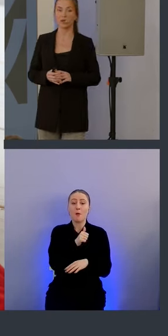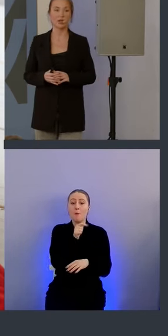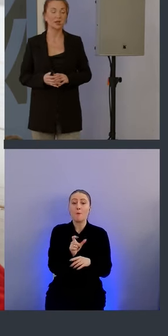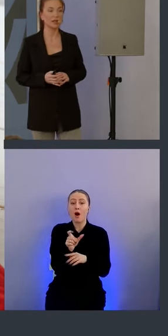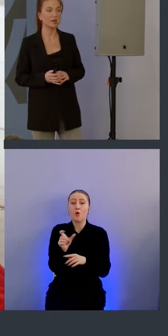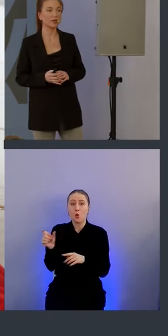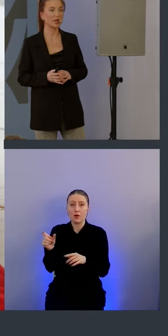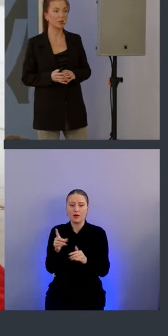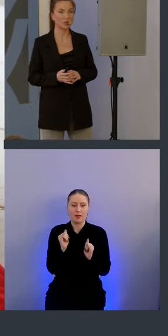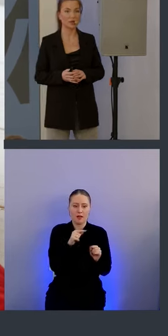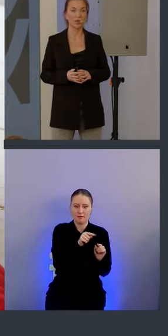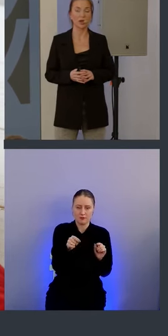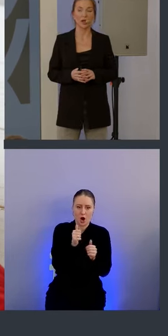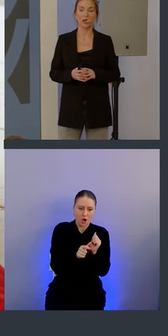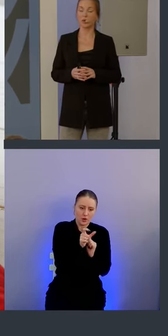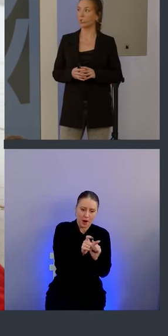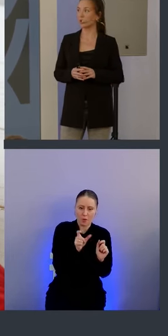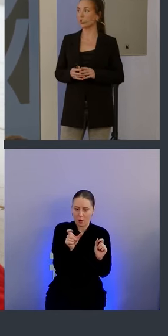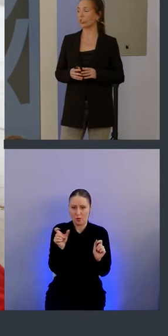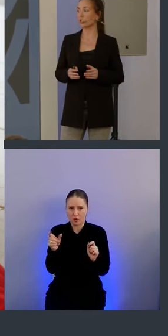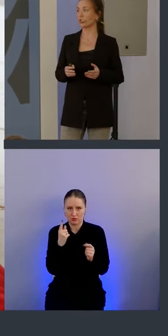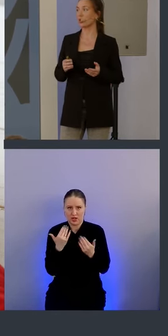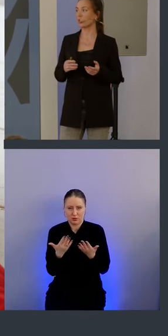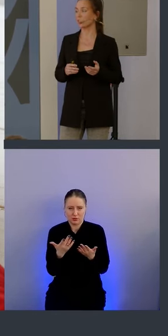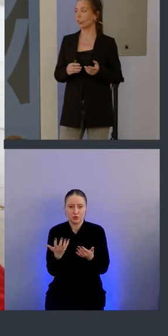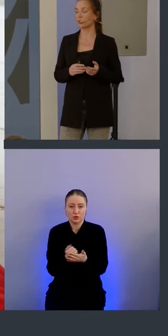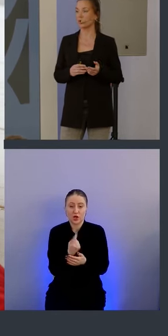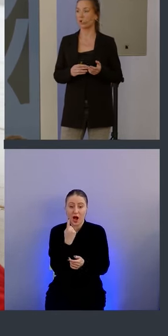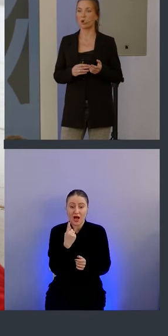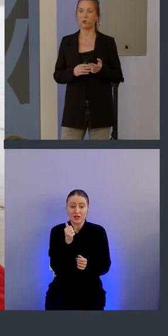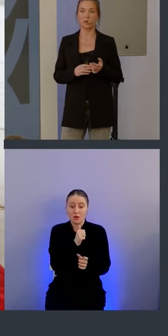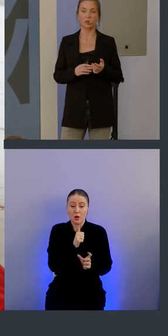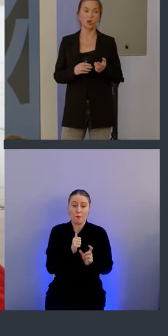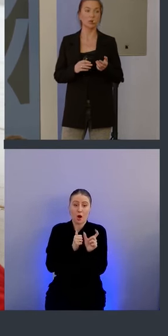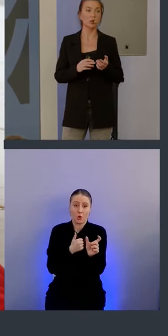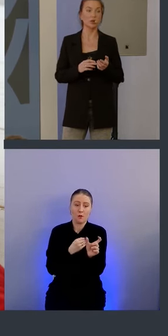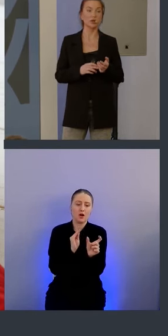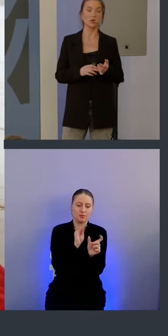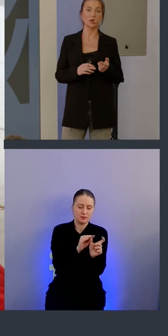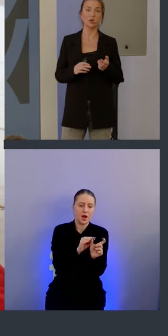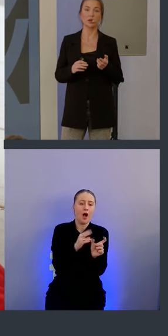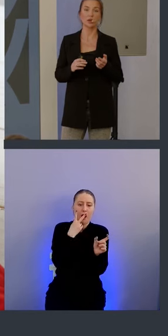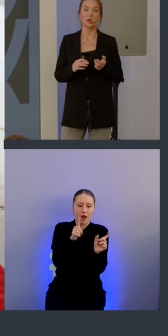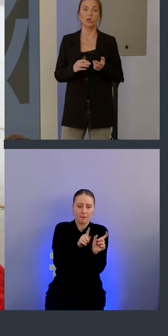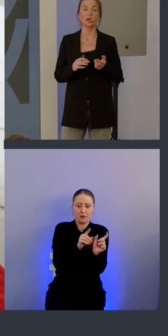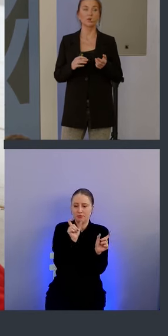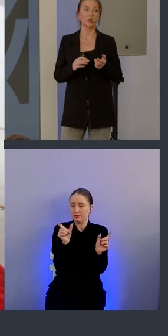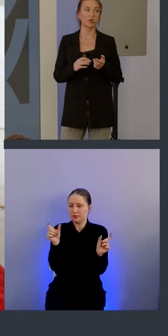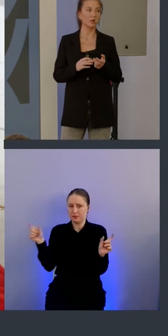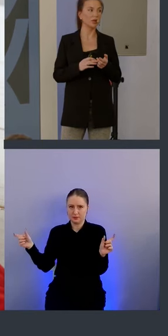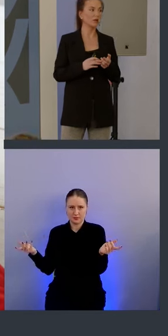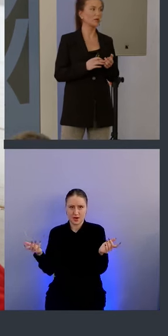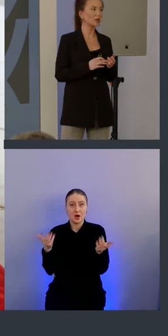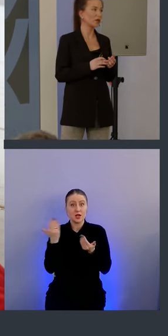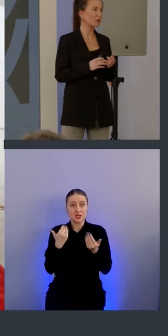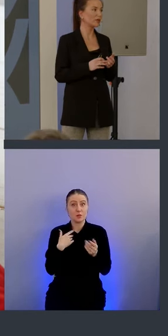которые для этих сервисов требуются. Это приводит к тому, что один пароль мы устанавливаем на многие ресурсы. Если все-таки